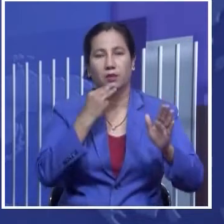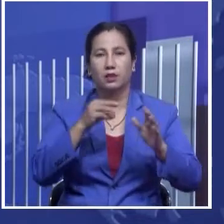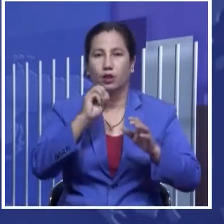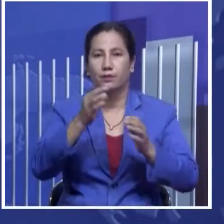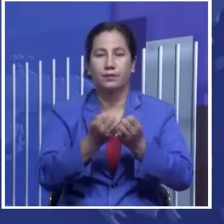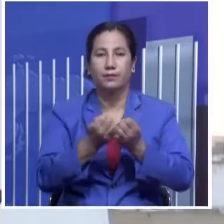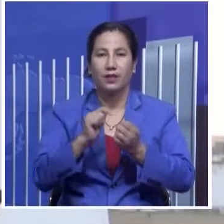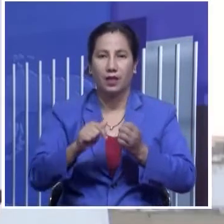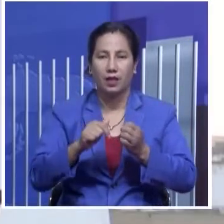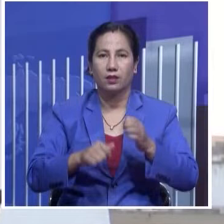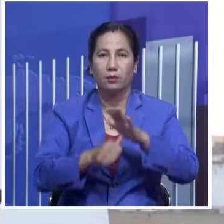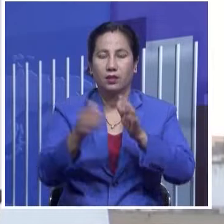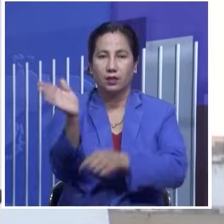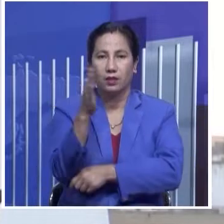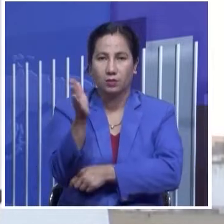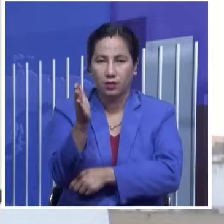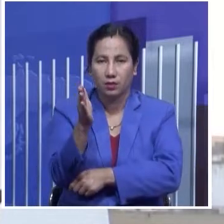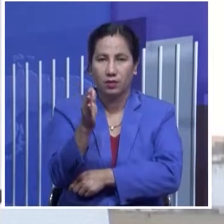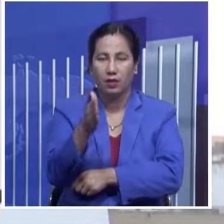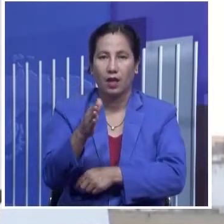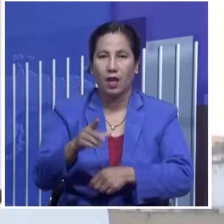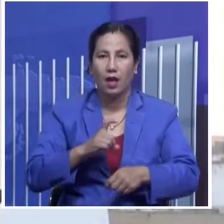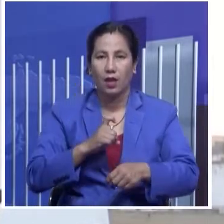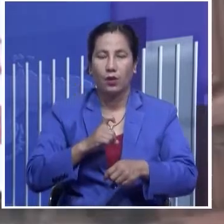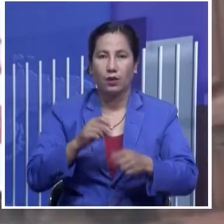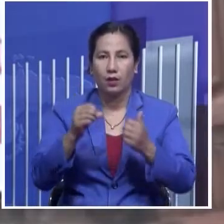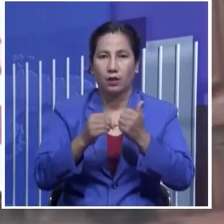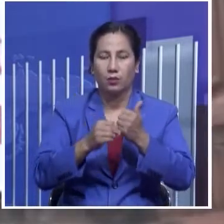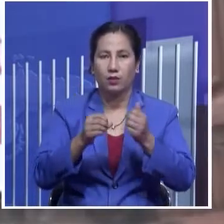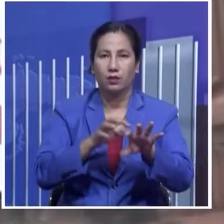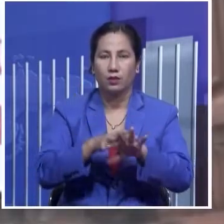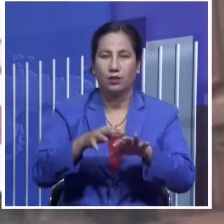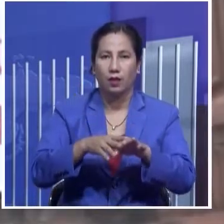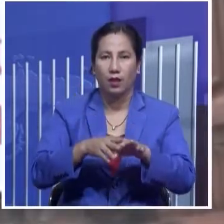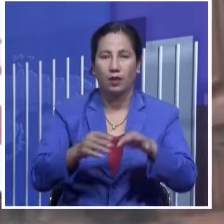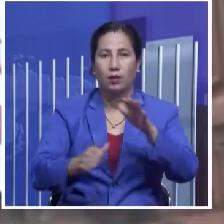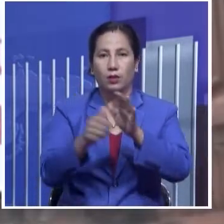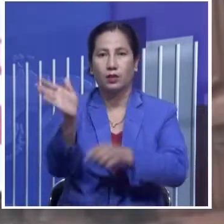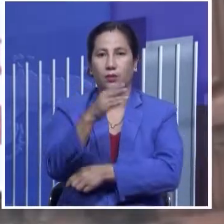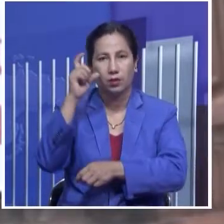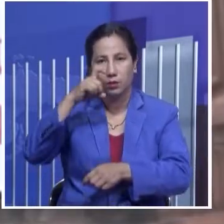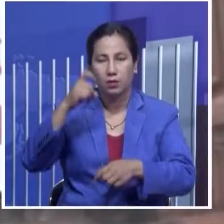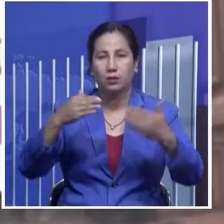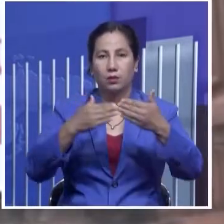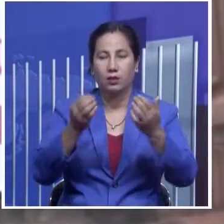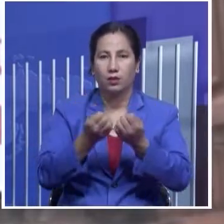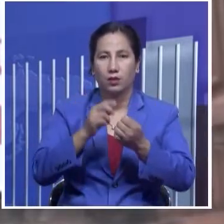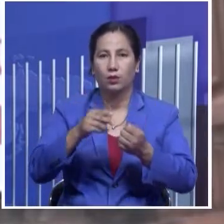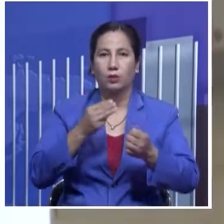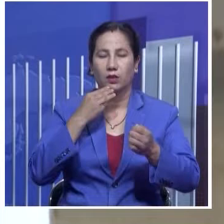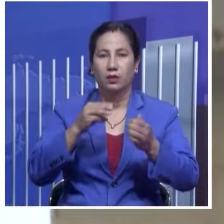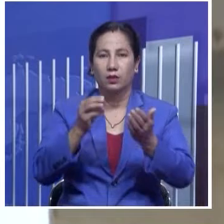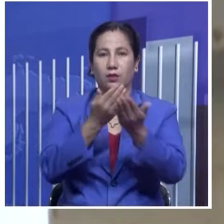गरेको छ। आज प्रधानमन्त्री निवास बालुवाटारमा आयोगका पदाधिकारीहरूले प्रधानमन्त्री शेरबहादुर देउवासँग भेट गर्दै सो मिति सिफारिस गरेका